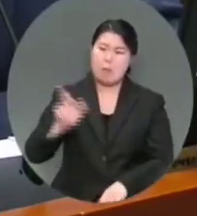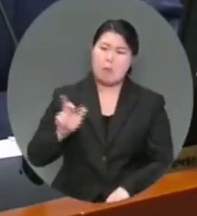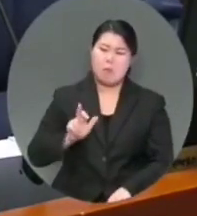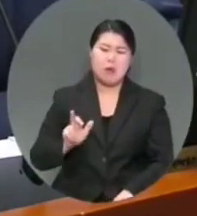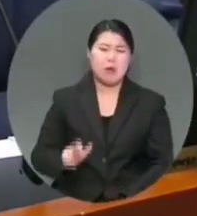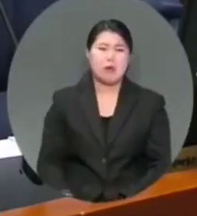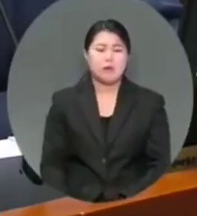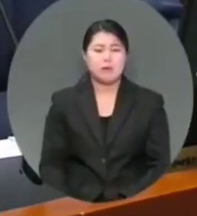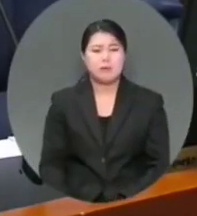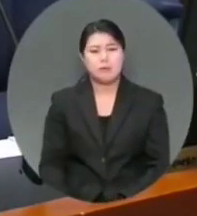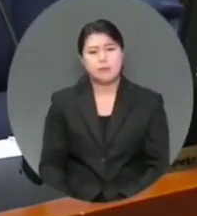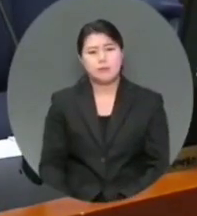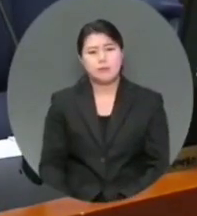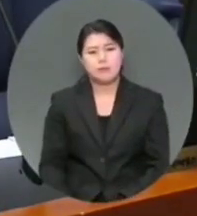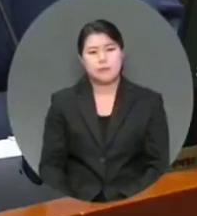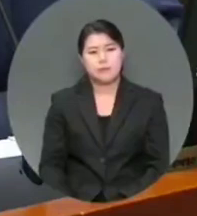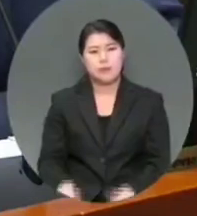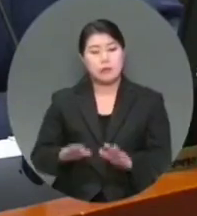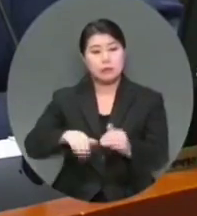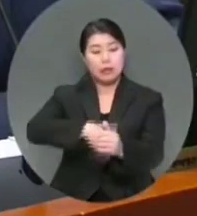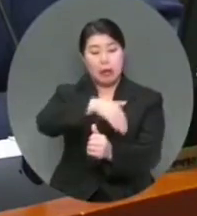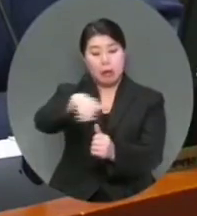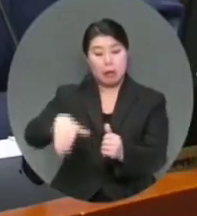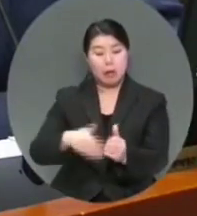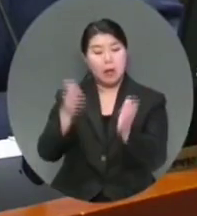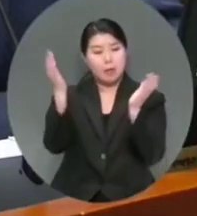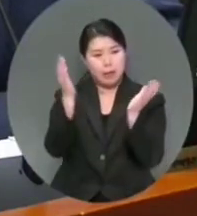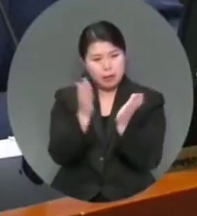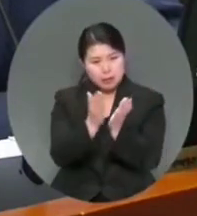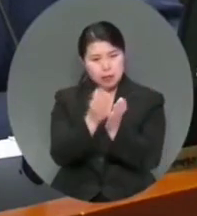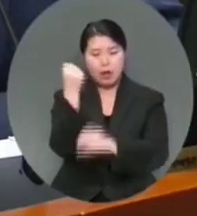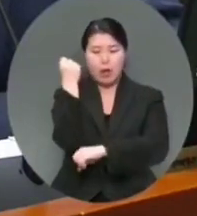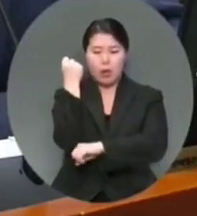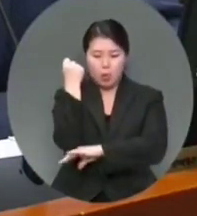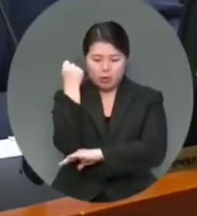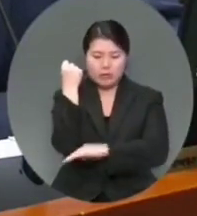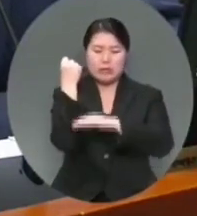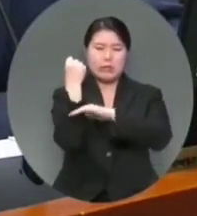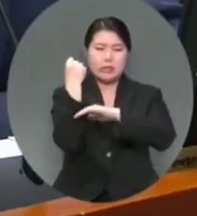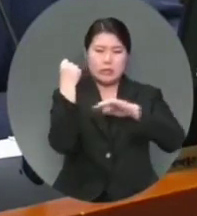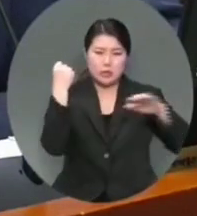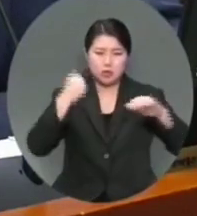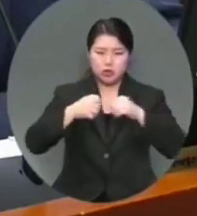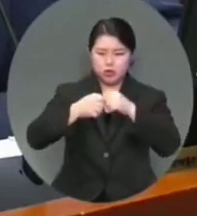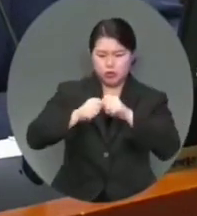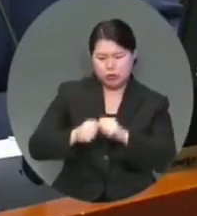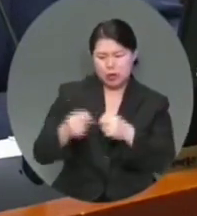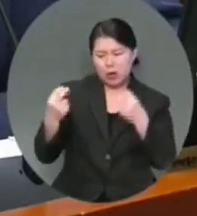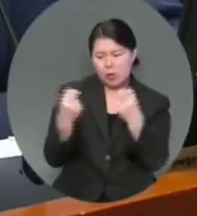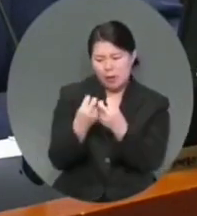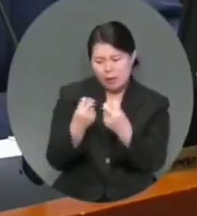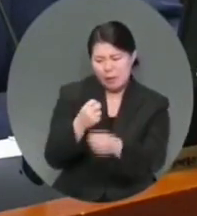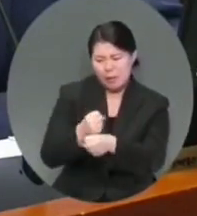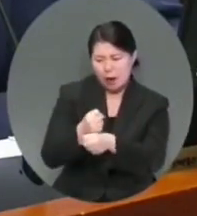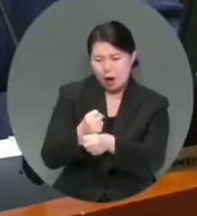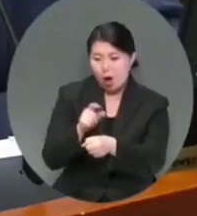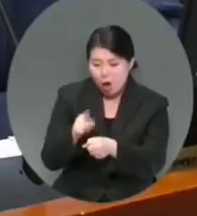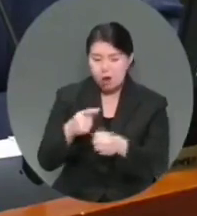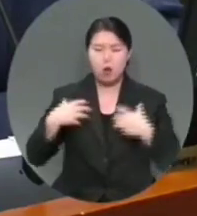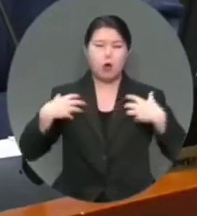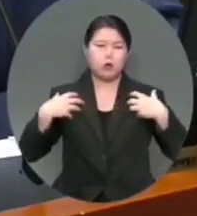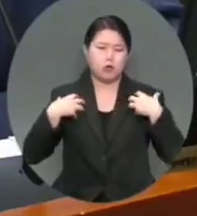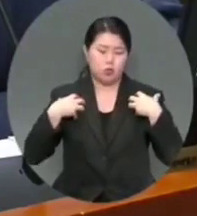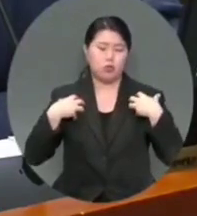그렇죠. 그것을 현실에 맞게 그 기준과 원칙을 구체적으로 방법론을 만들어내는 게 정부의 역할 아닙니까?